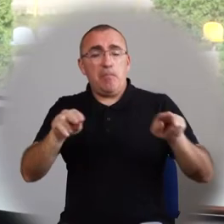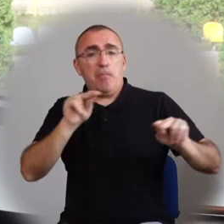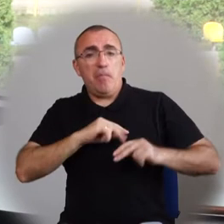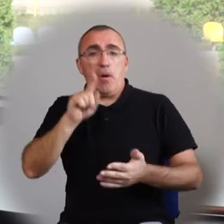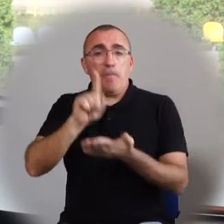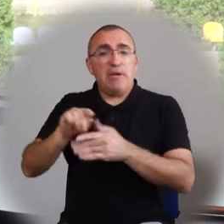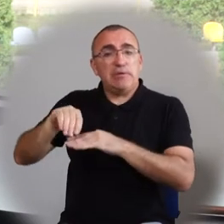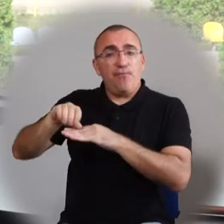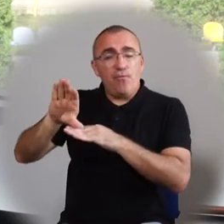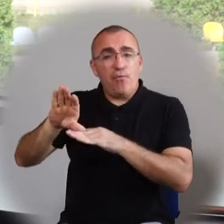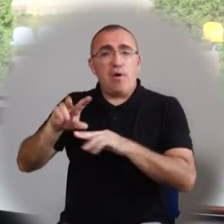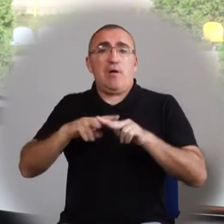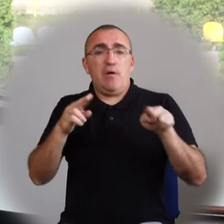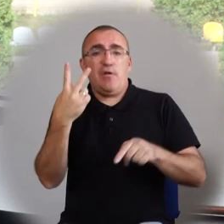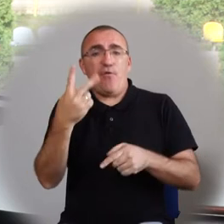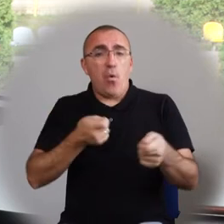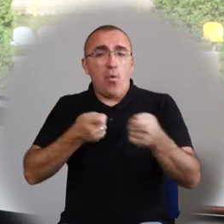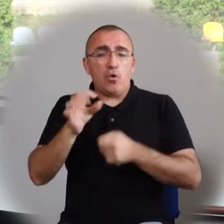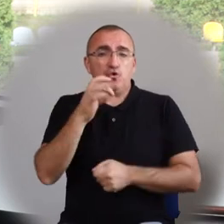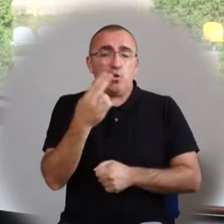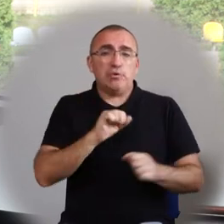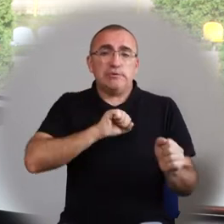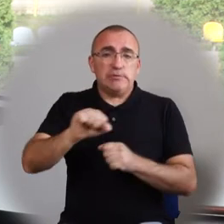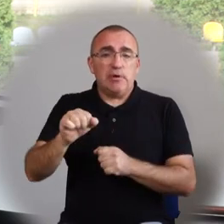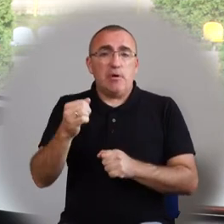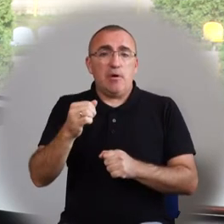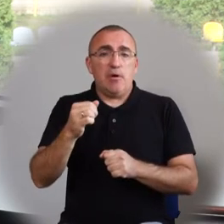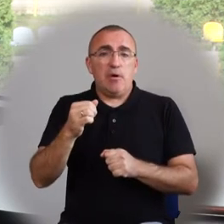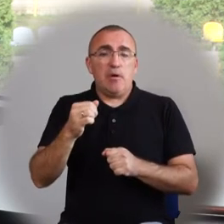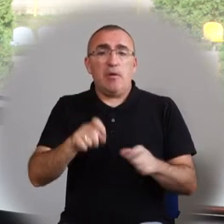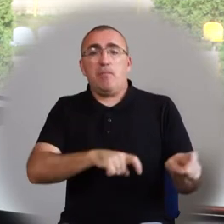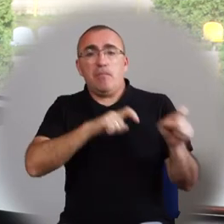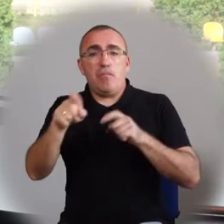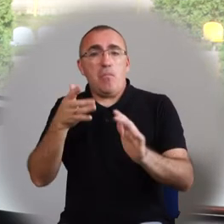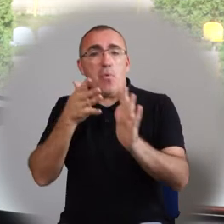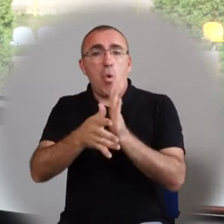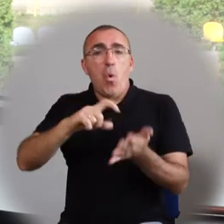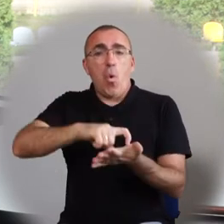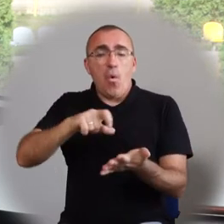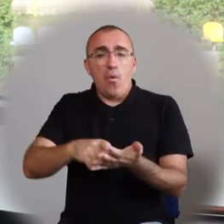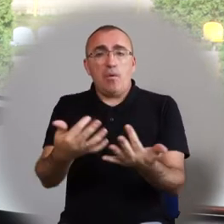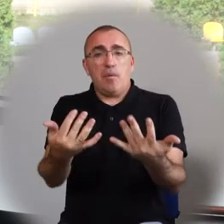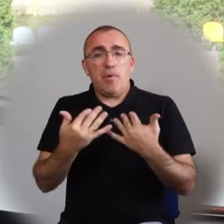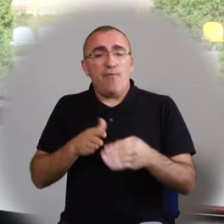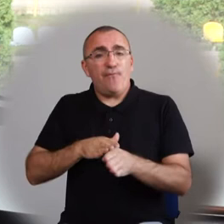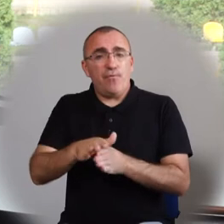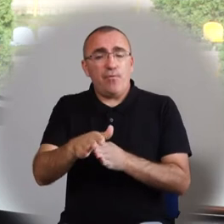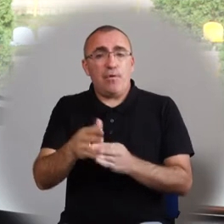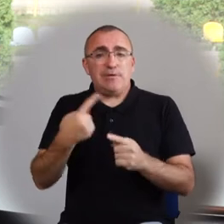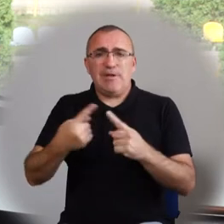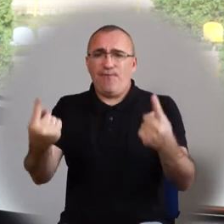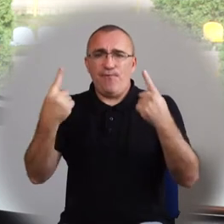одиниць, також працівники пенсійного фонду, також два управління соціального захисту, які фронт-офісами переїхали в прозорий офіс. Тобто